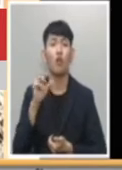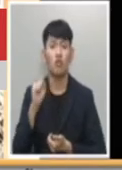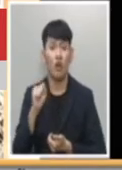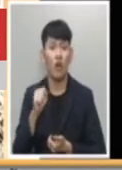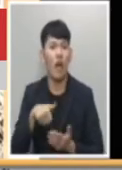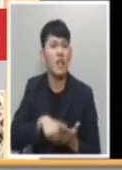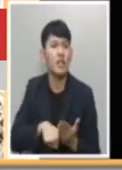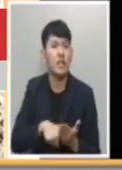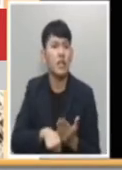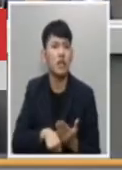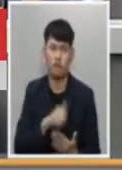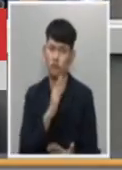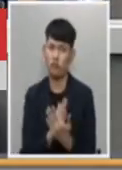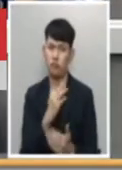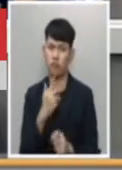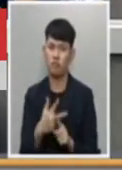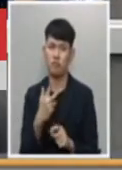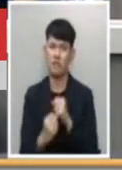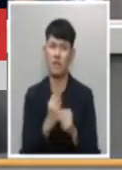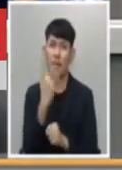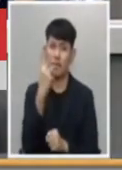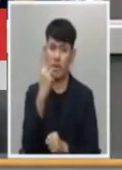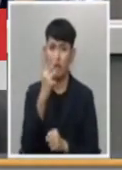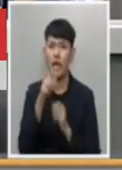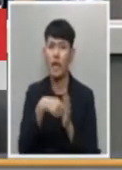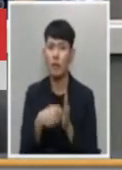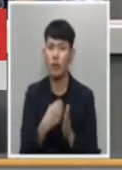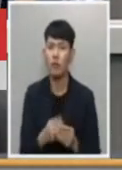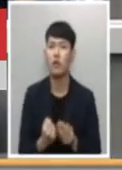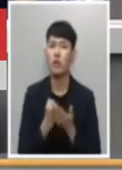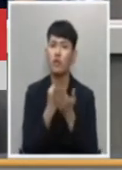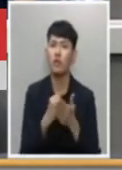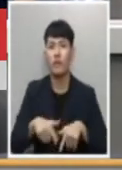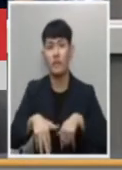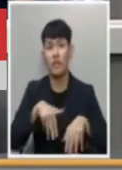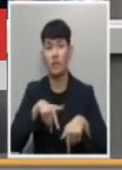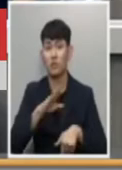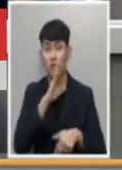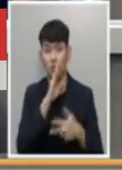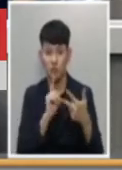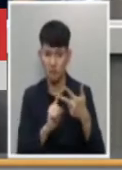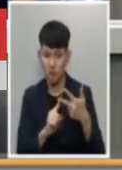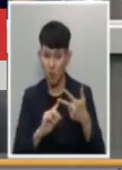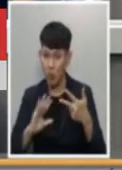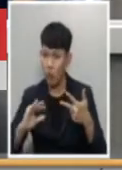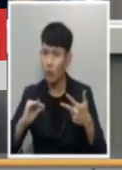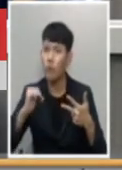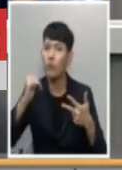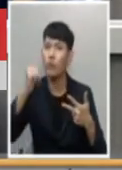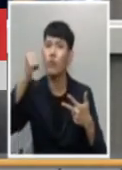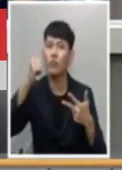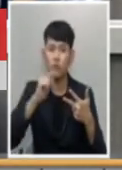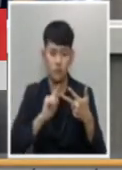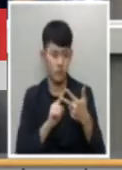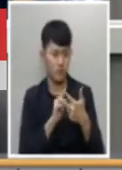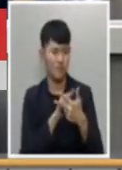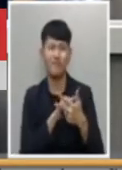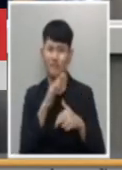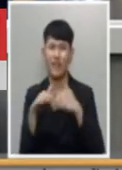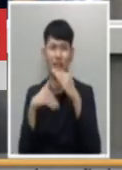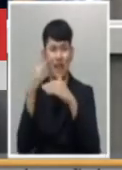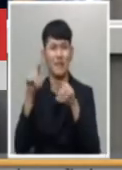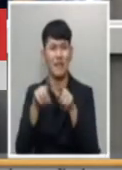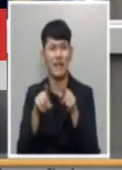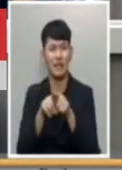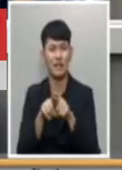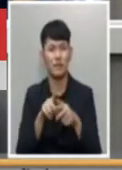ยให้พี่น้องประชาชน3ปีเพื่อจะให้พี่น้องฟื้นให้ได้ถ้าน้องคนเล็กฟื้นได้ครับพี่คนโตก็ได้ขายของพี่